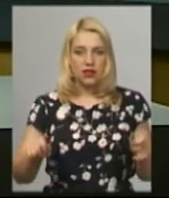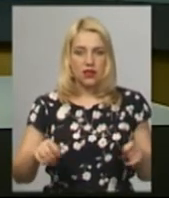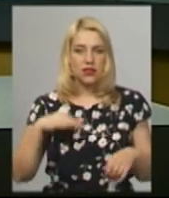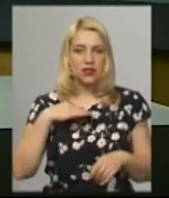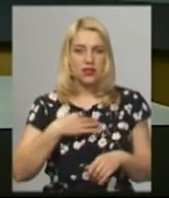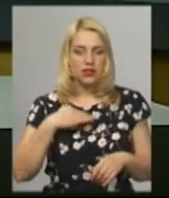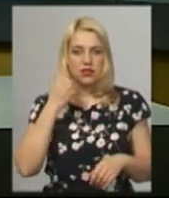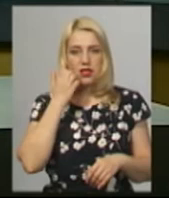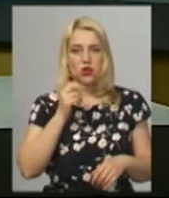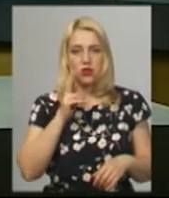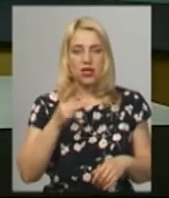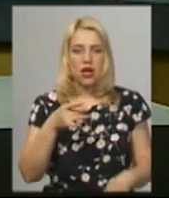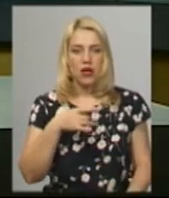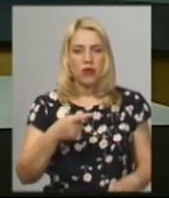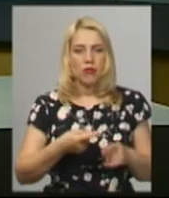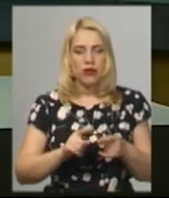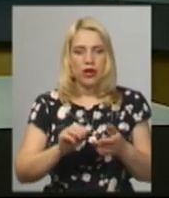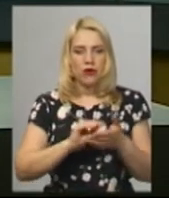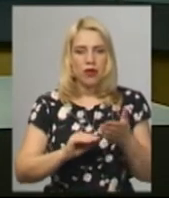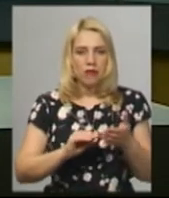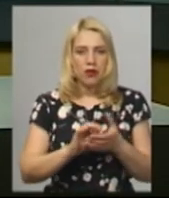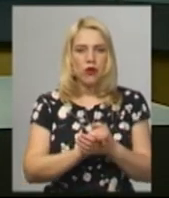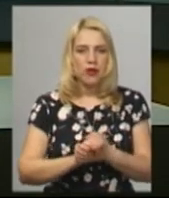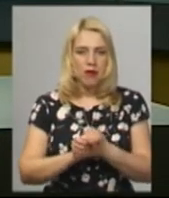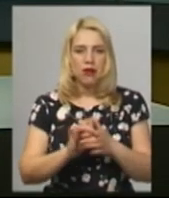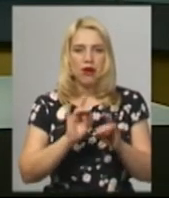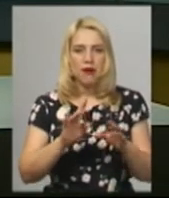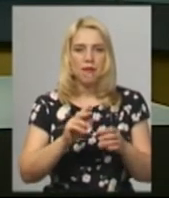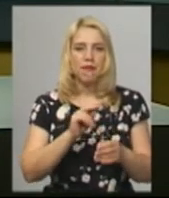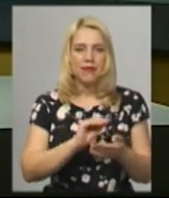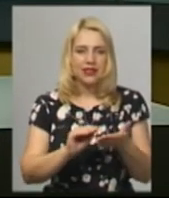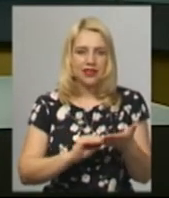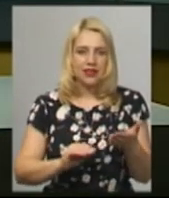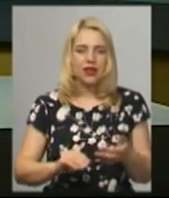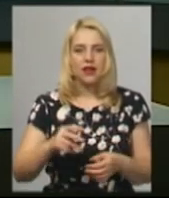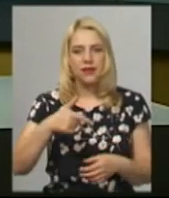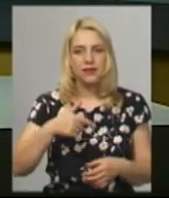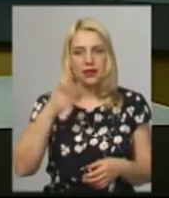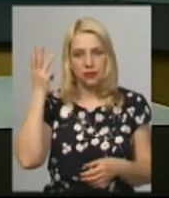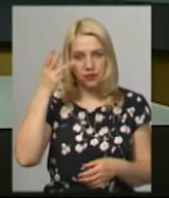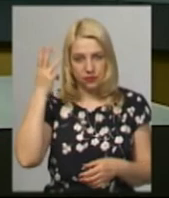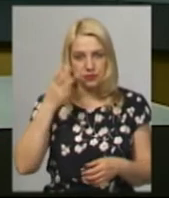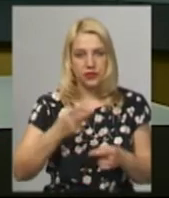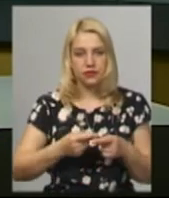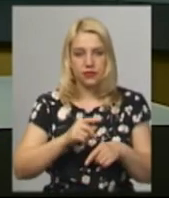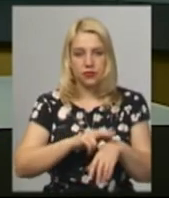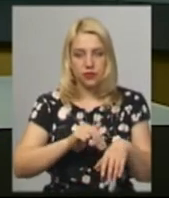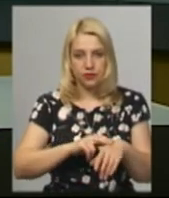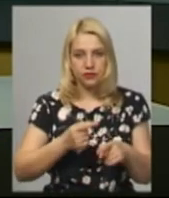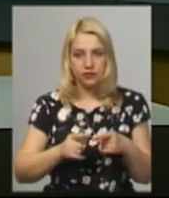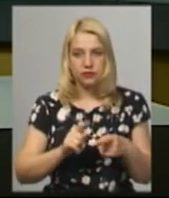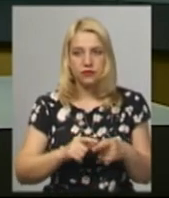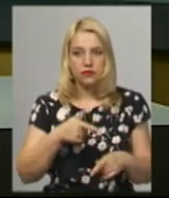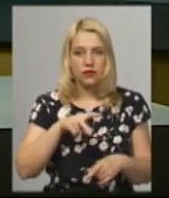району. Про це кореспондентам Суспільного сказала прес-секретарка ГУНП у Хмельницькій області Інна Глега. За її словами,